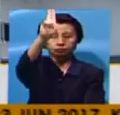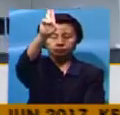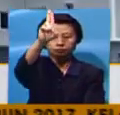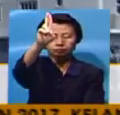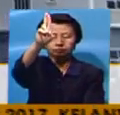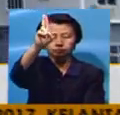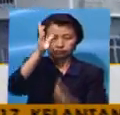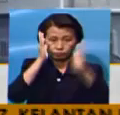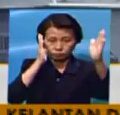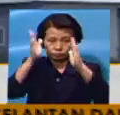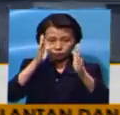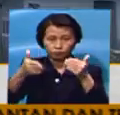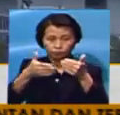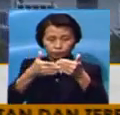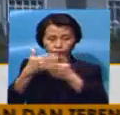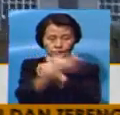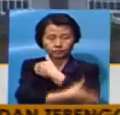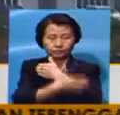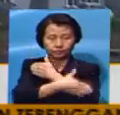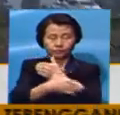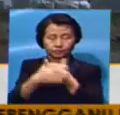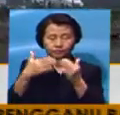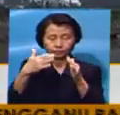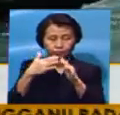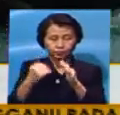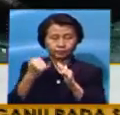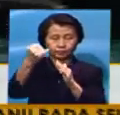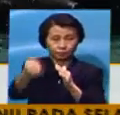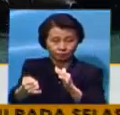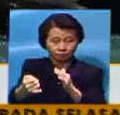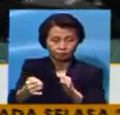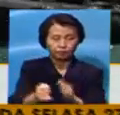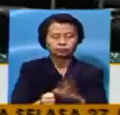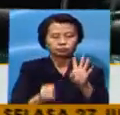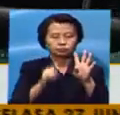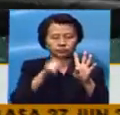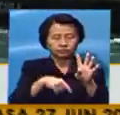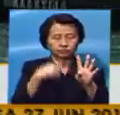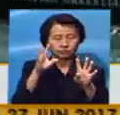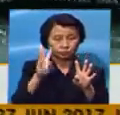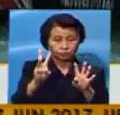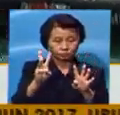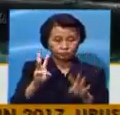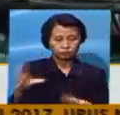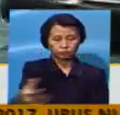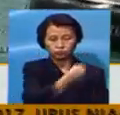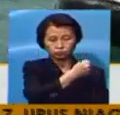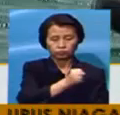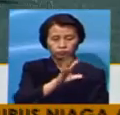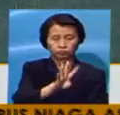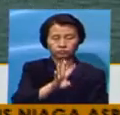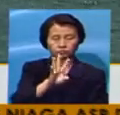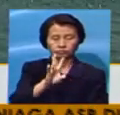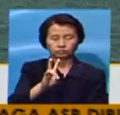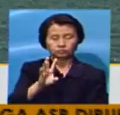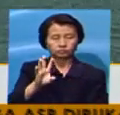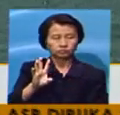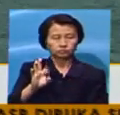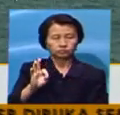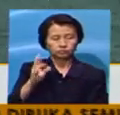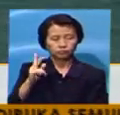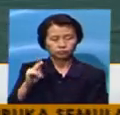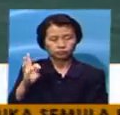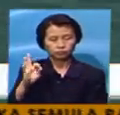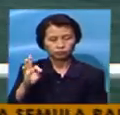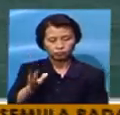air yang berhampiran dengan Negara Jiran dalam kes terbaharu pada 4 Jun lepas apmm merampas 629 kg dadah di shaki